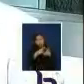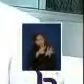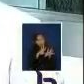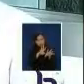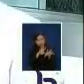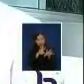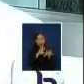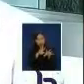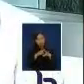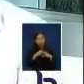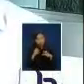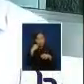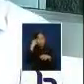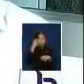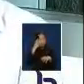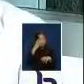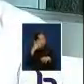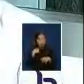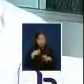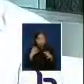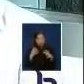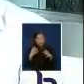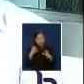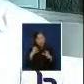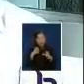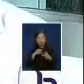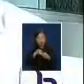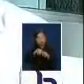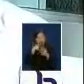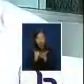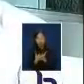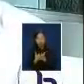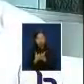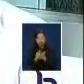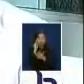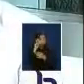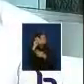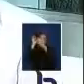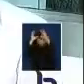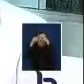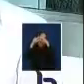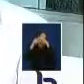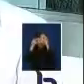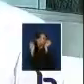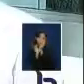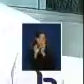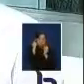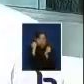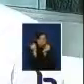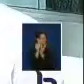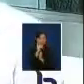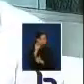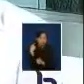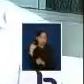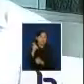องแล้วอันนี้อันตรายมากฉะนั้นรัฐบาลก็ได้มอบหมายให้พวกเราฝ่ายประจำเนี่ยโรงพยาบาลและกรมช่วยกันให้